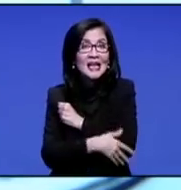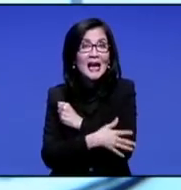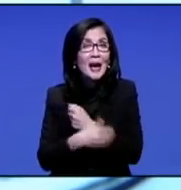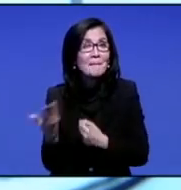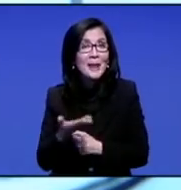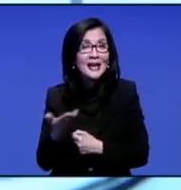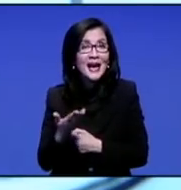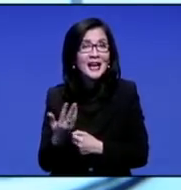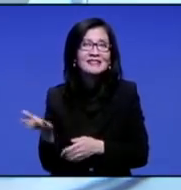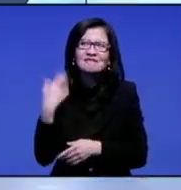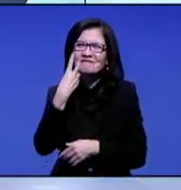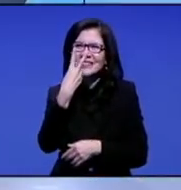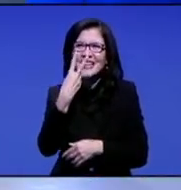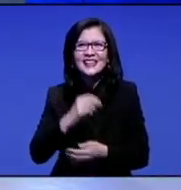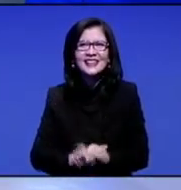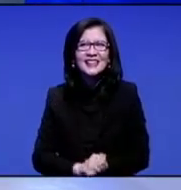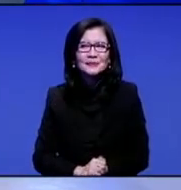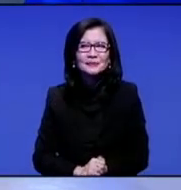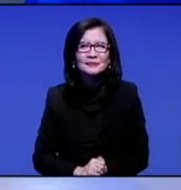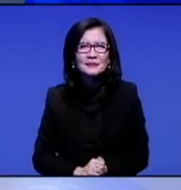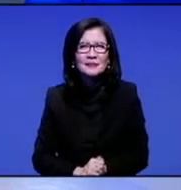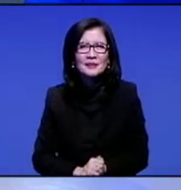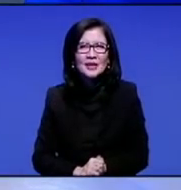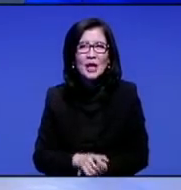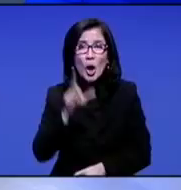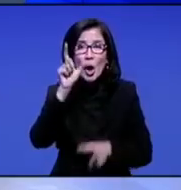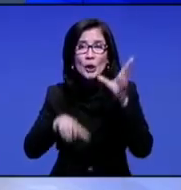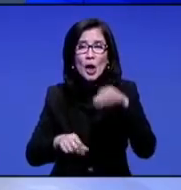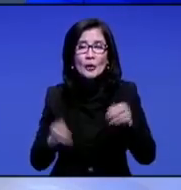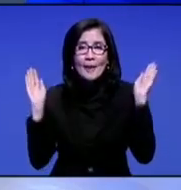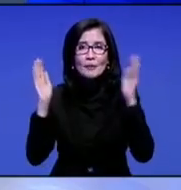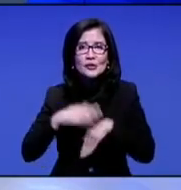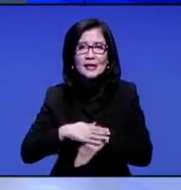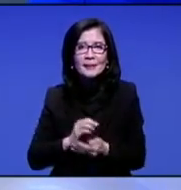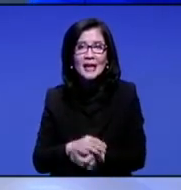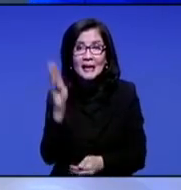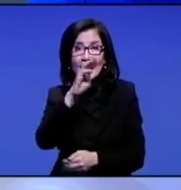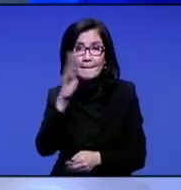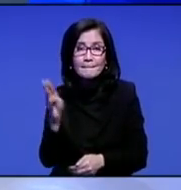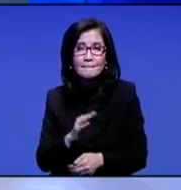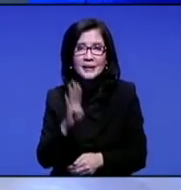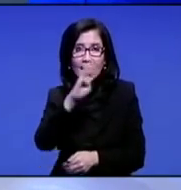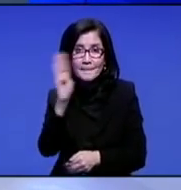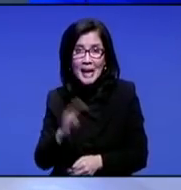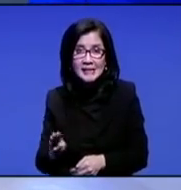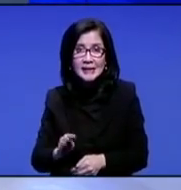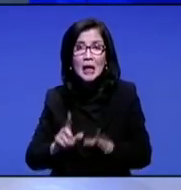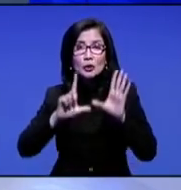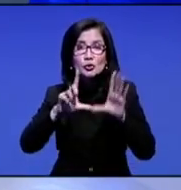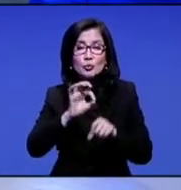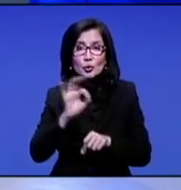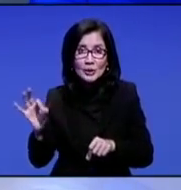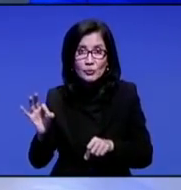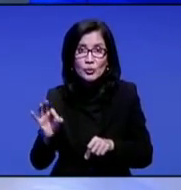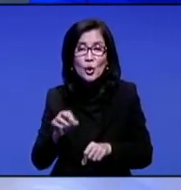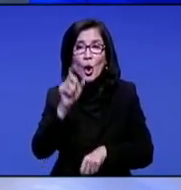lihat bersama pemirsa. Populasi Muslim di Brasil tercatat 70 ribu orang.